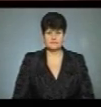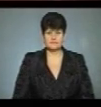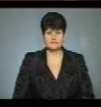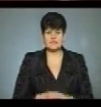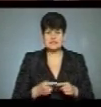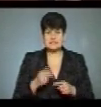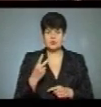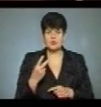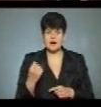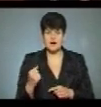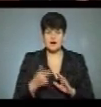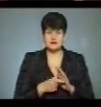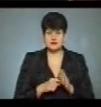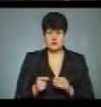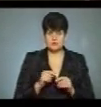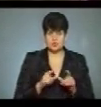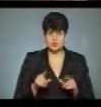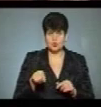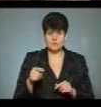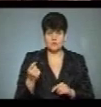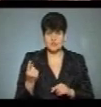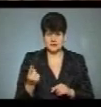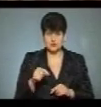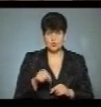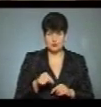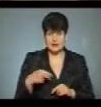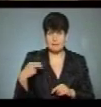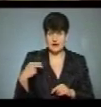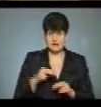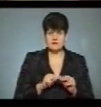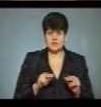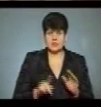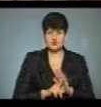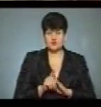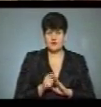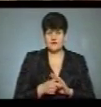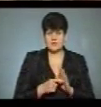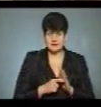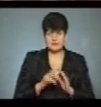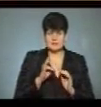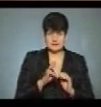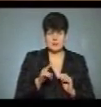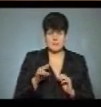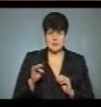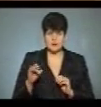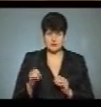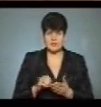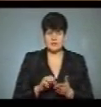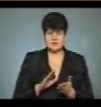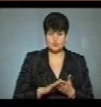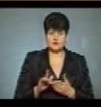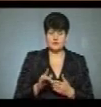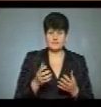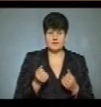Це другий А-клас Тернопільської школи номер 11. Тут на перерві вчителька початкових класів Наталя Перун реєструється, щоб